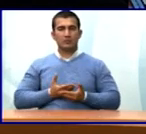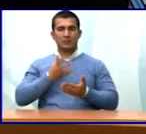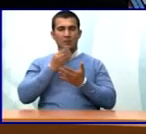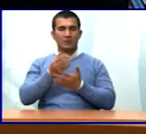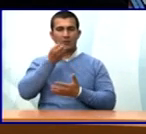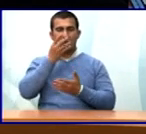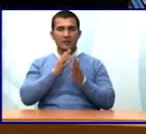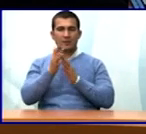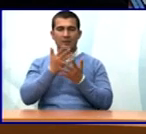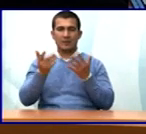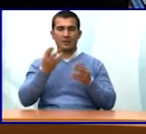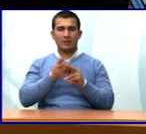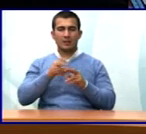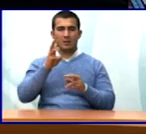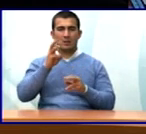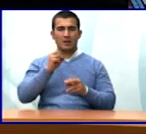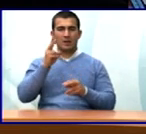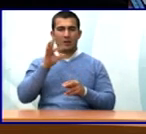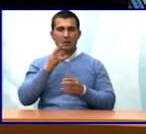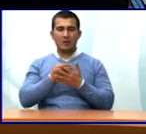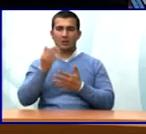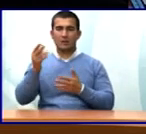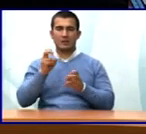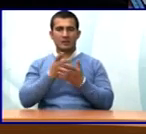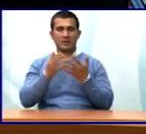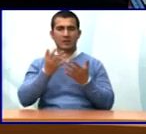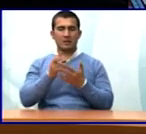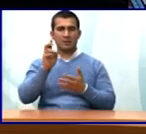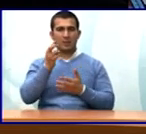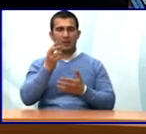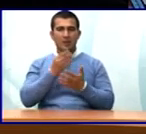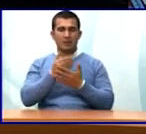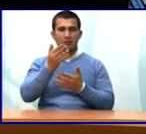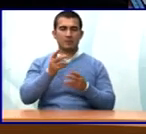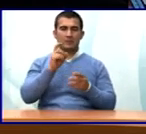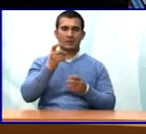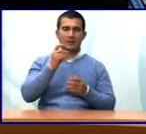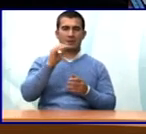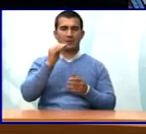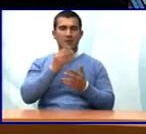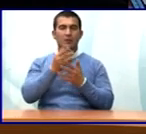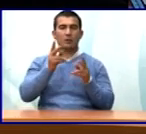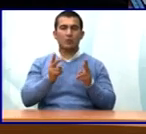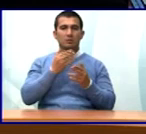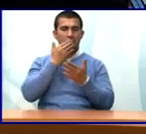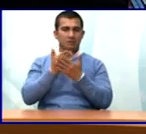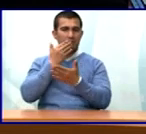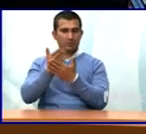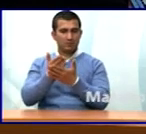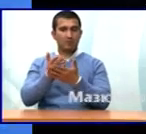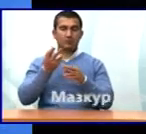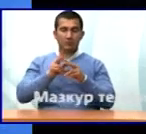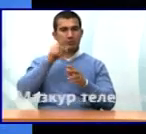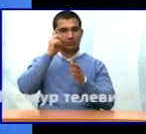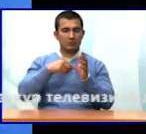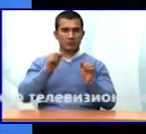qanday ahamiyatga ega? Buni biologiya fani, kimyo fani, geografiya fani o'qituvchilar bilan ham maslahatlashsangiz foydadan xoli